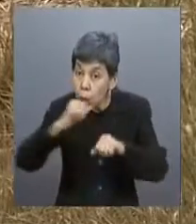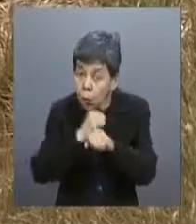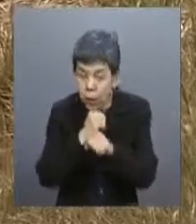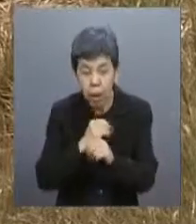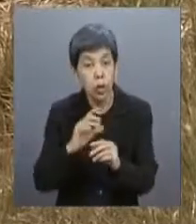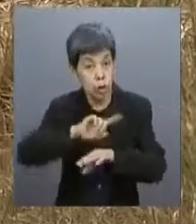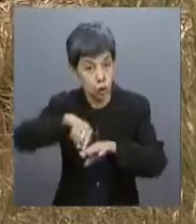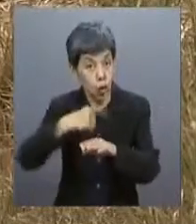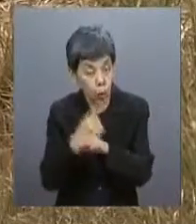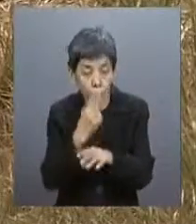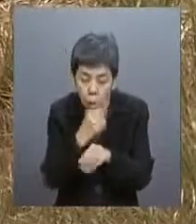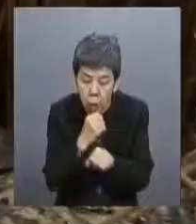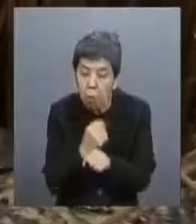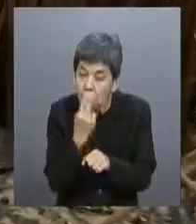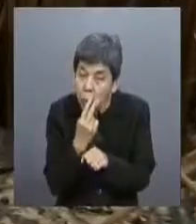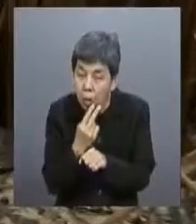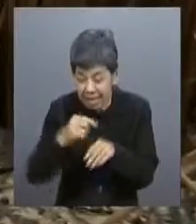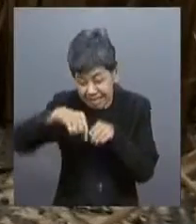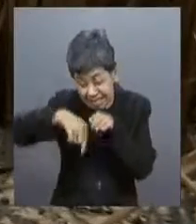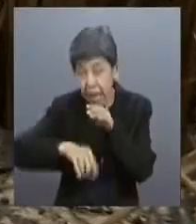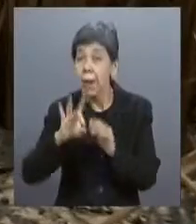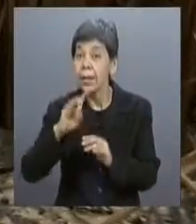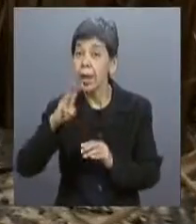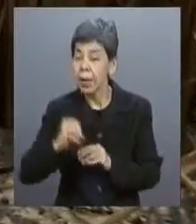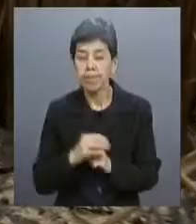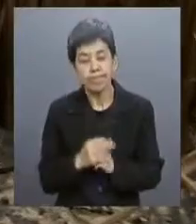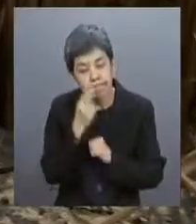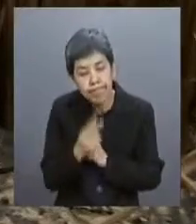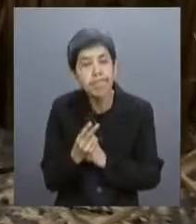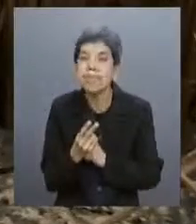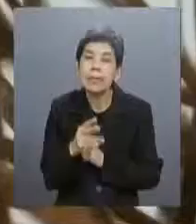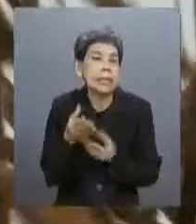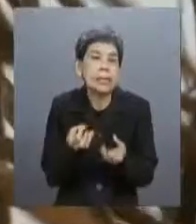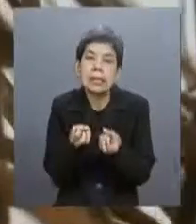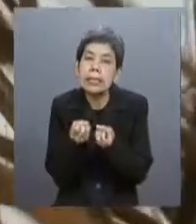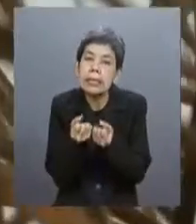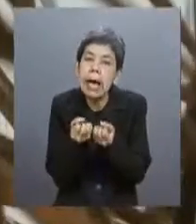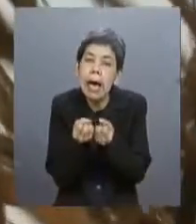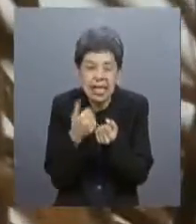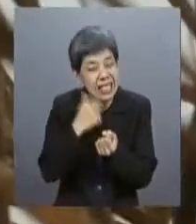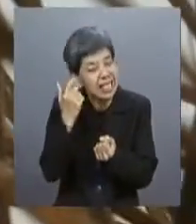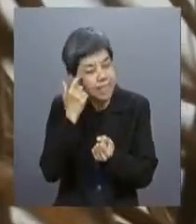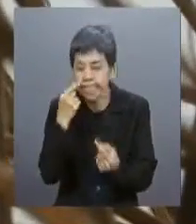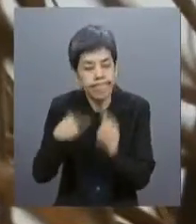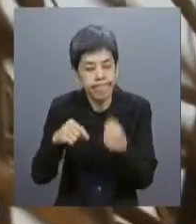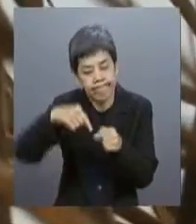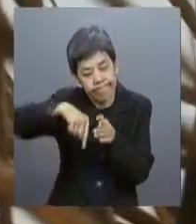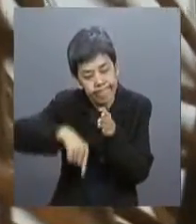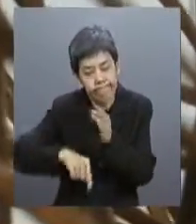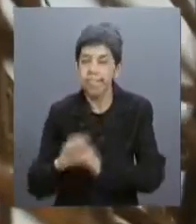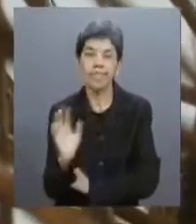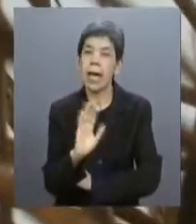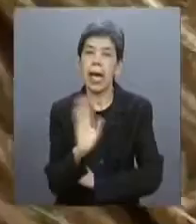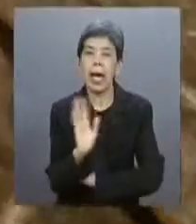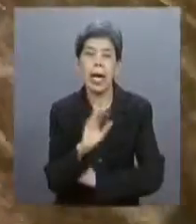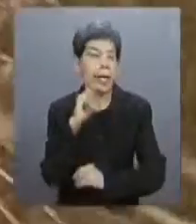ณ1ชั่วโมงผลก็ปรากฏว่าที่ความลึก80เมตรยังพบเพียงชั้นดินทรายเล็กน้อยและคาดว่าอาจไม่เหมาะสมต่อการที่จะเจาะบ่อบา